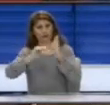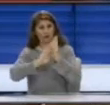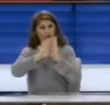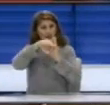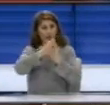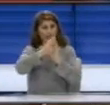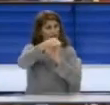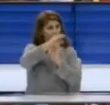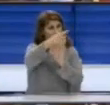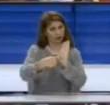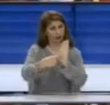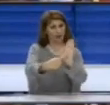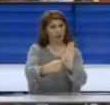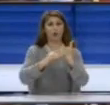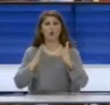Καταθέτω.